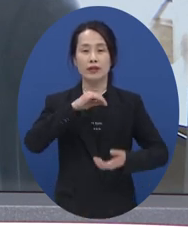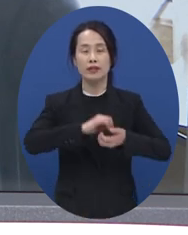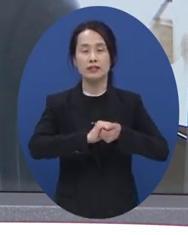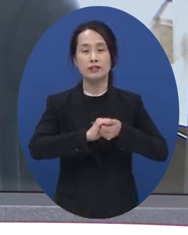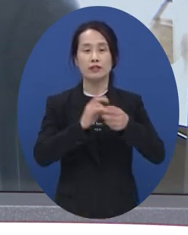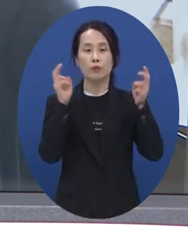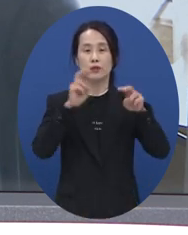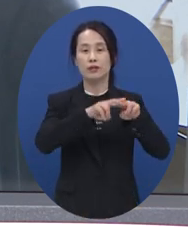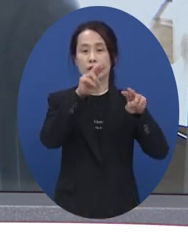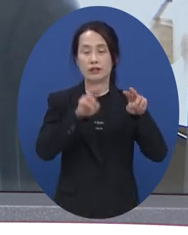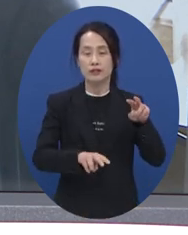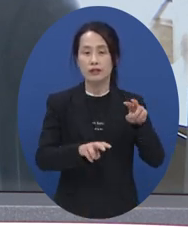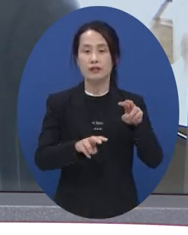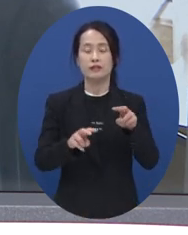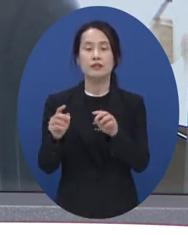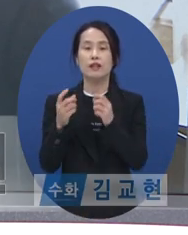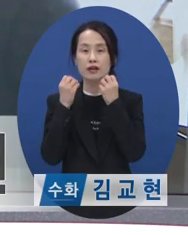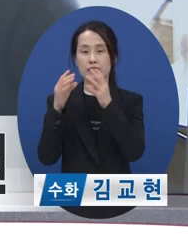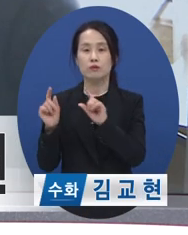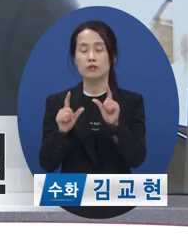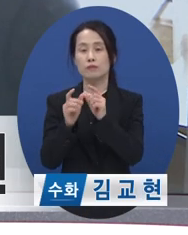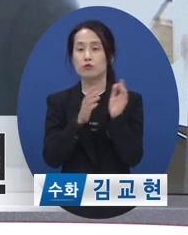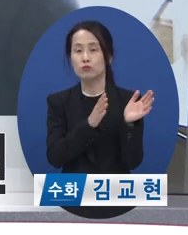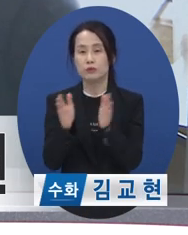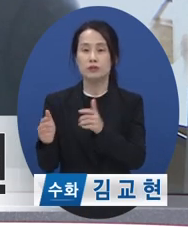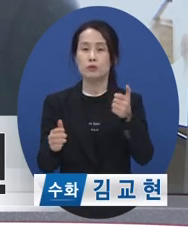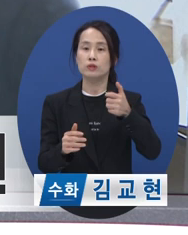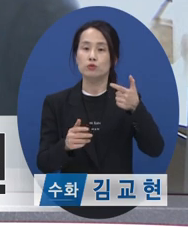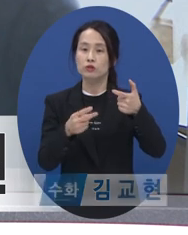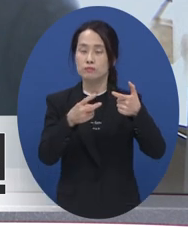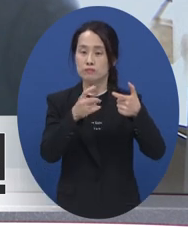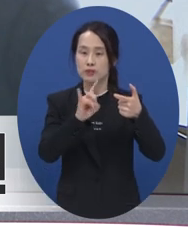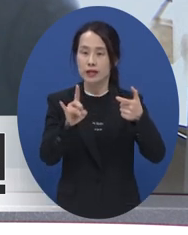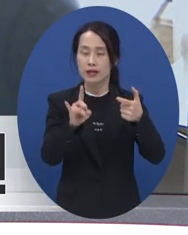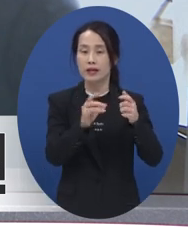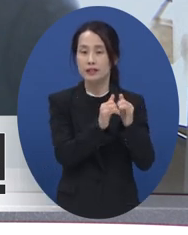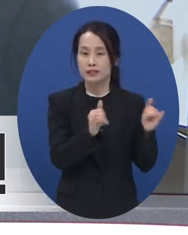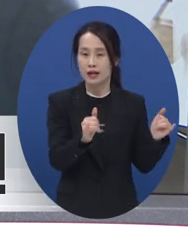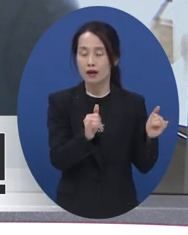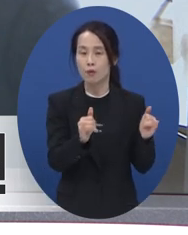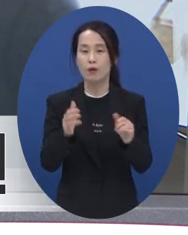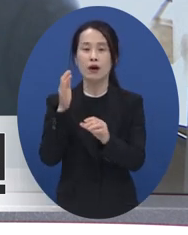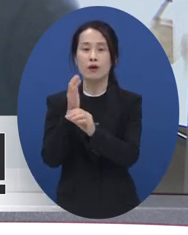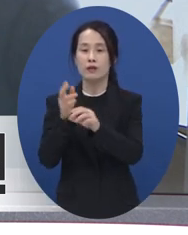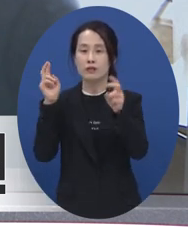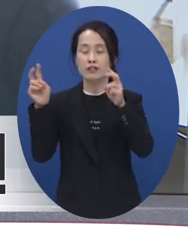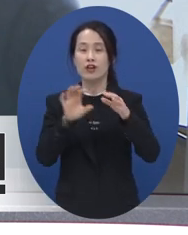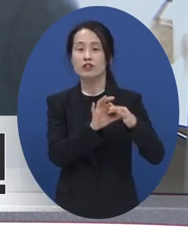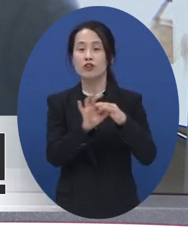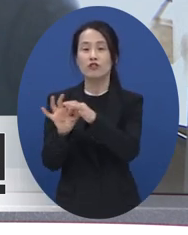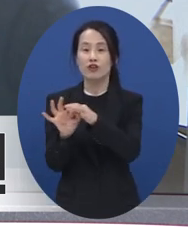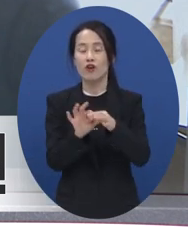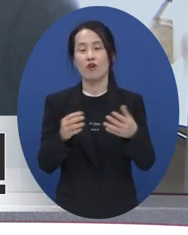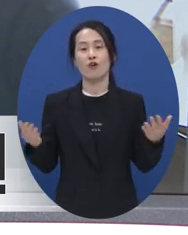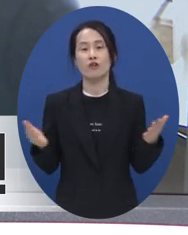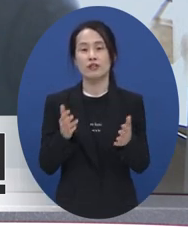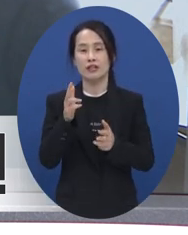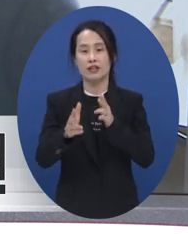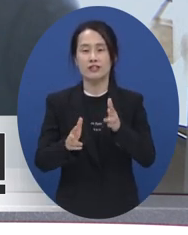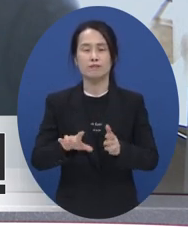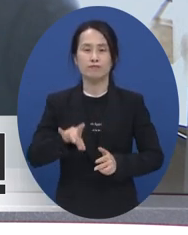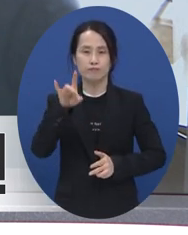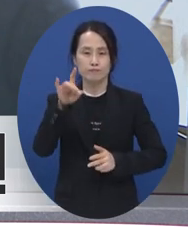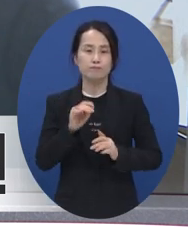경기도가 이른 퇴직으로 새로운 인생을 준비하는 5060 중장년층과 인력난에 고민하는 중소기업을